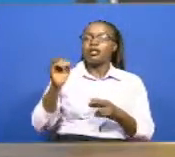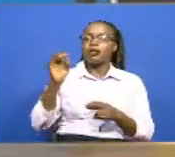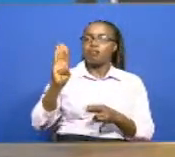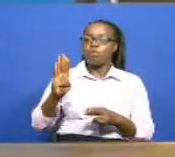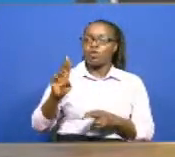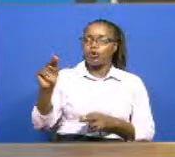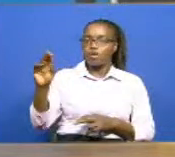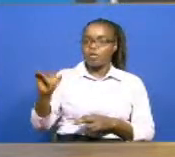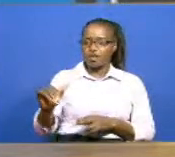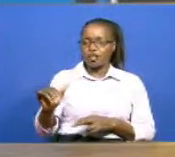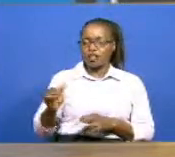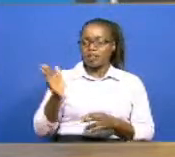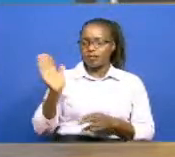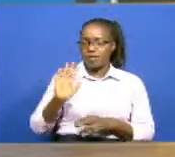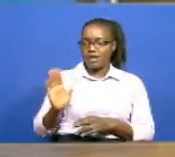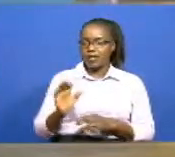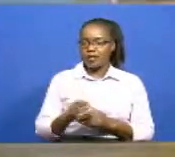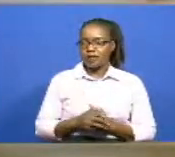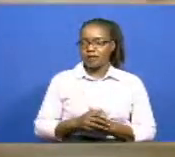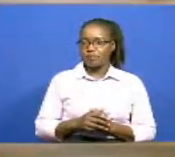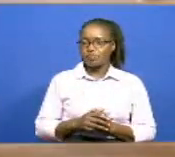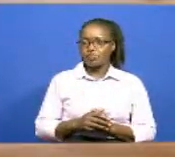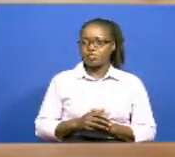Lensa Odingo. Kwa heri.